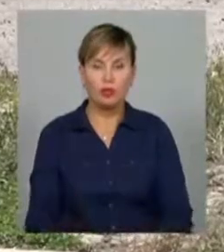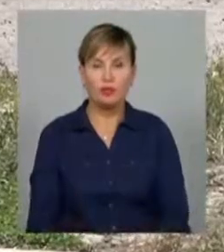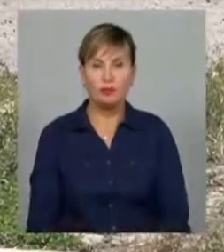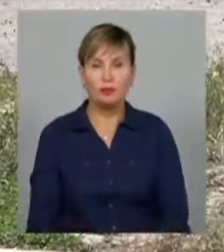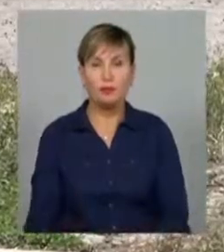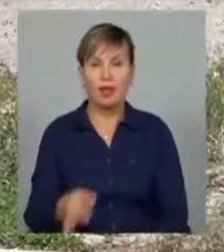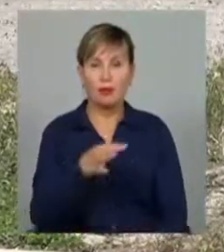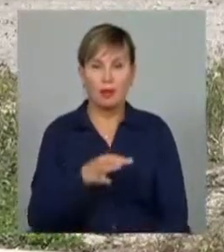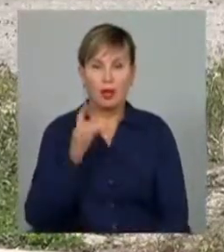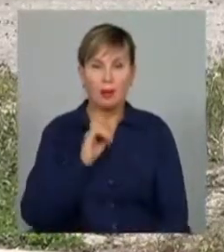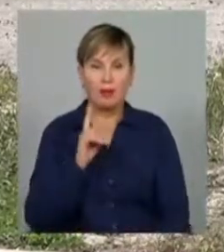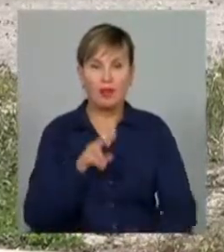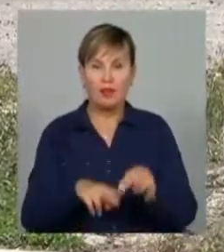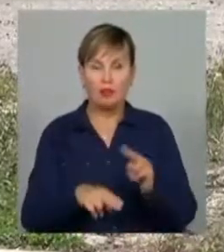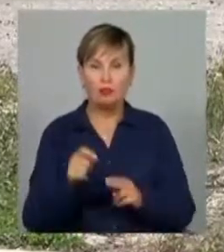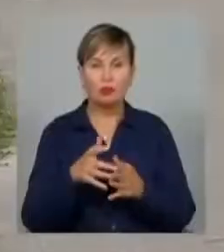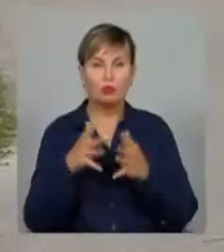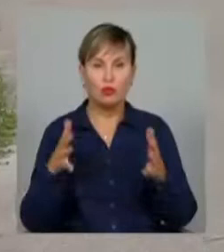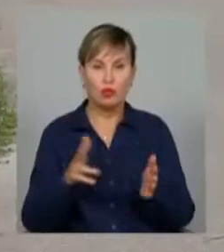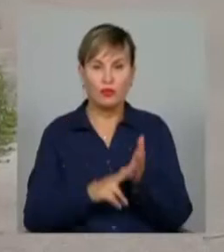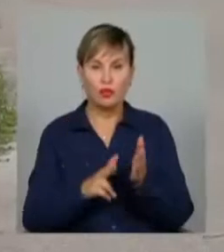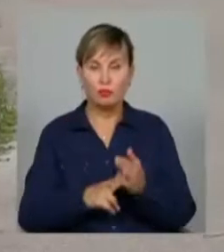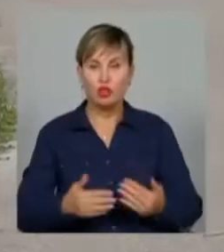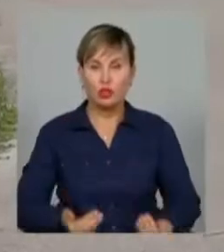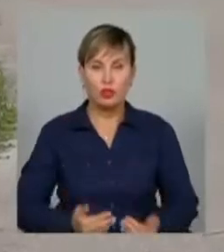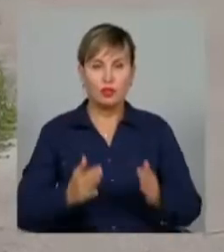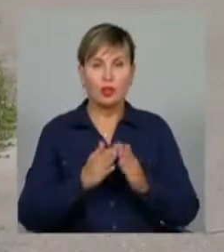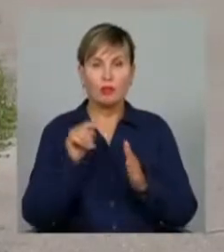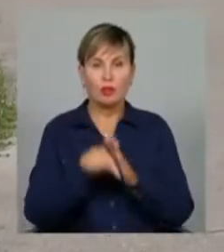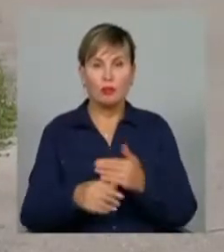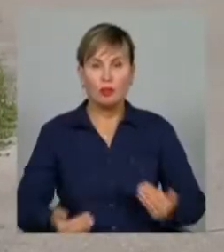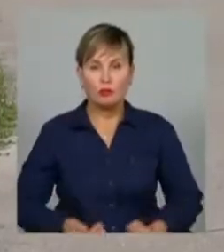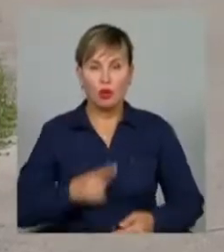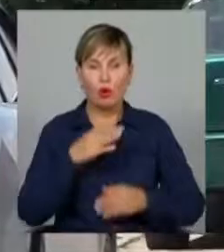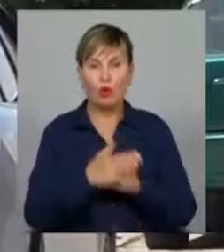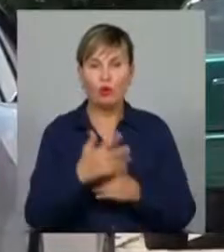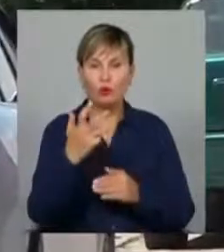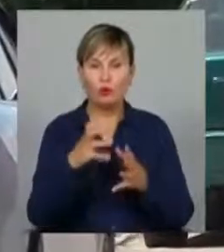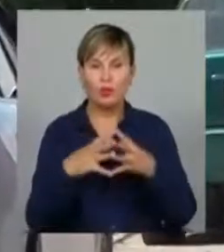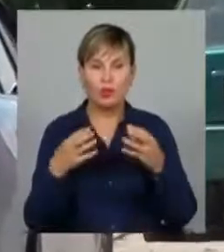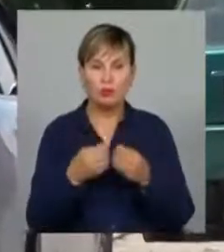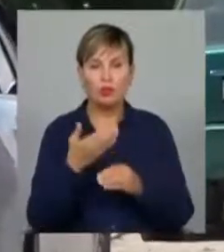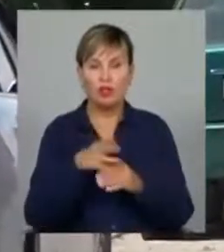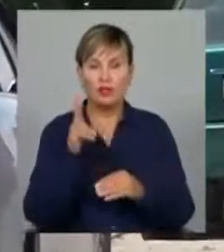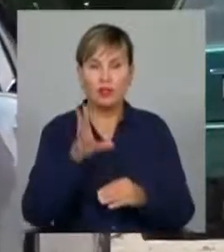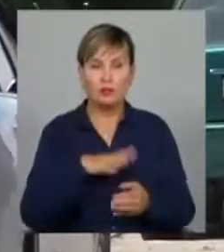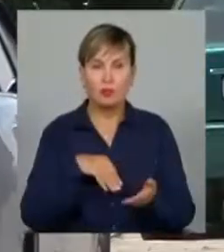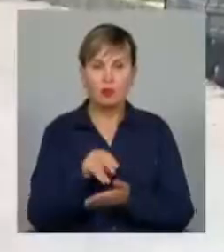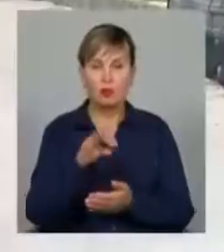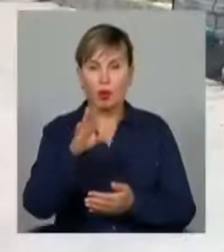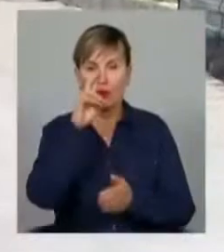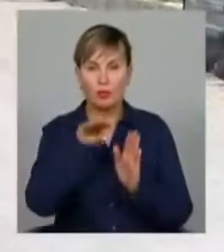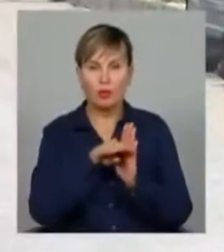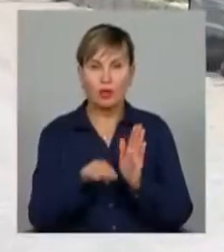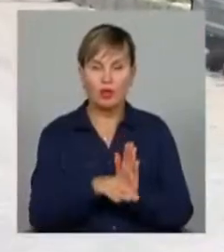Отметим, в микрорайоне пока возведено чуть более 80 жилых домов. Там проживают около 300 семей. Часть квартир были приобретены по